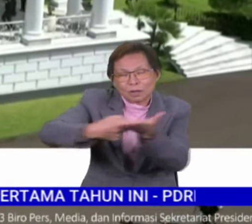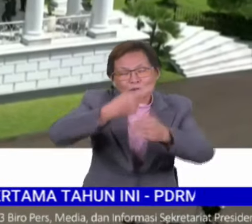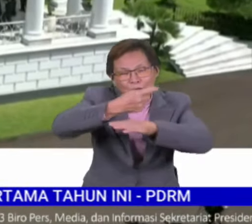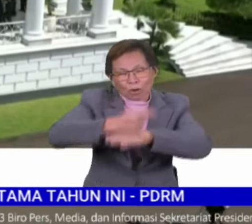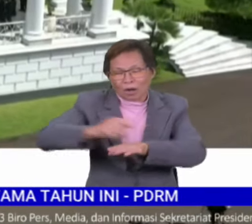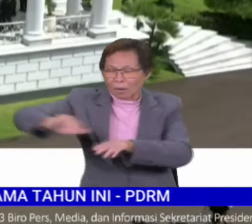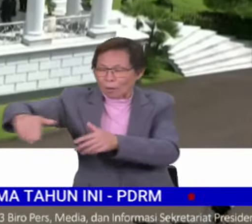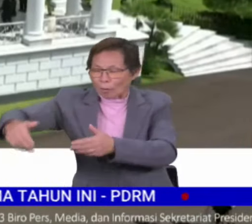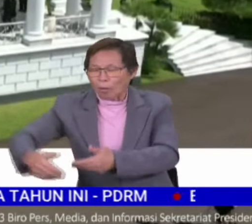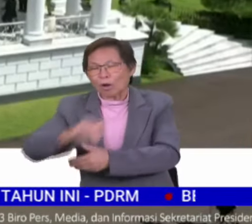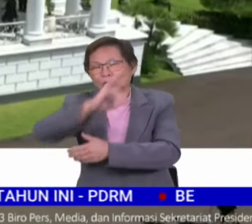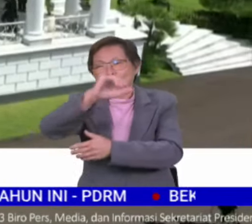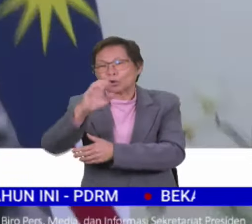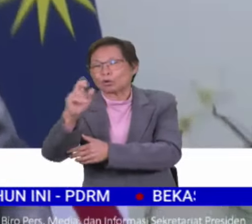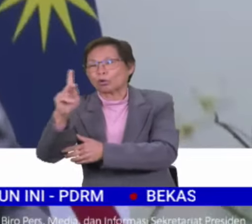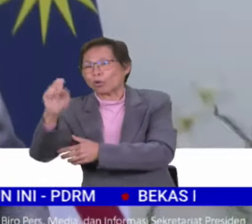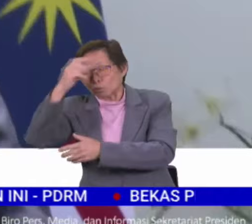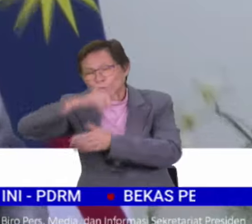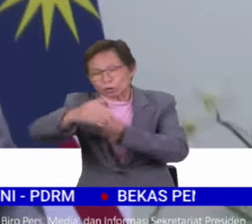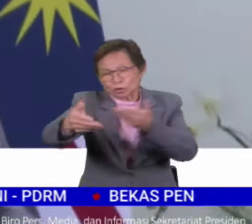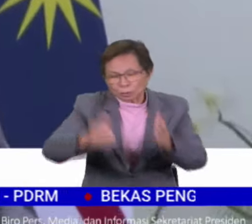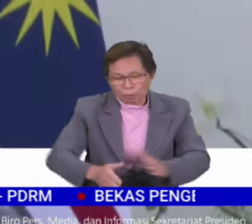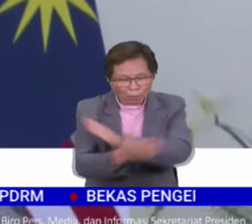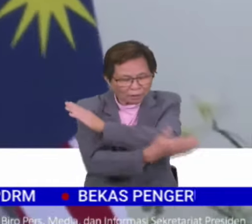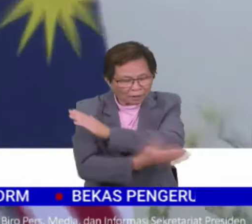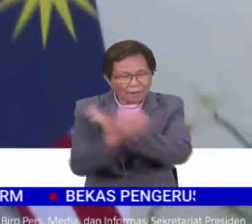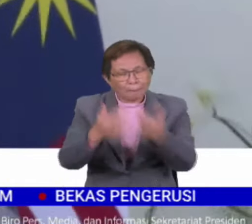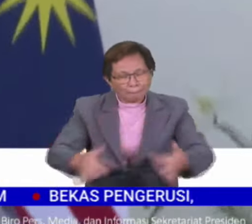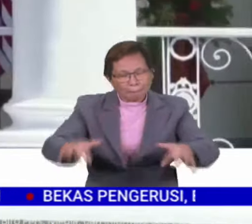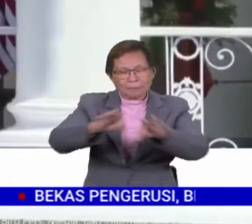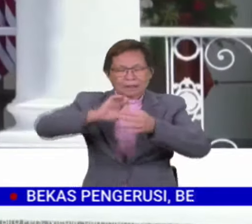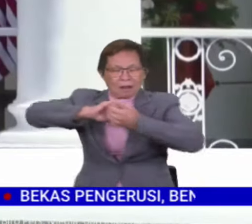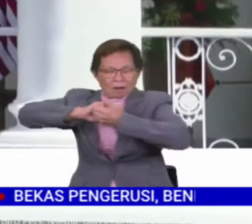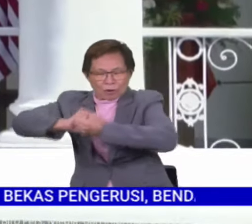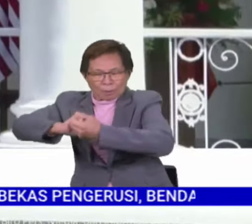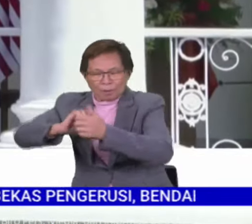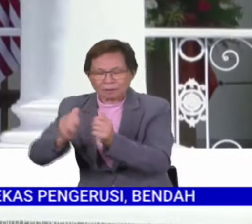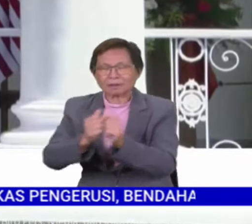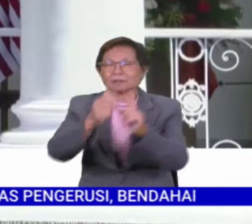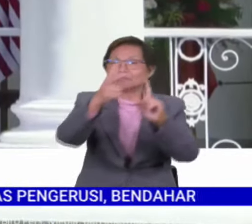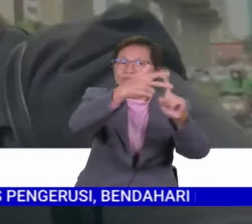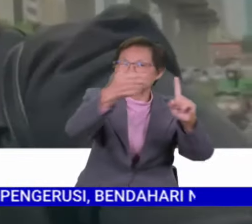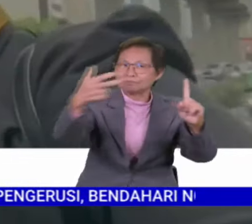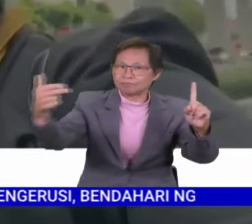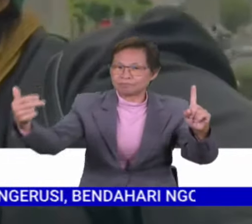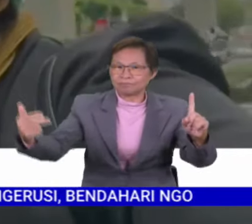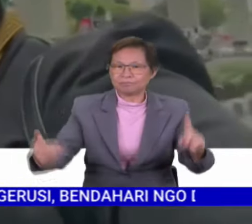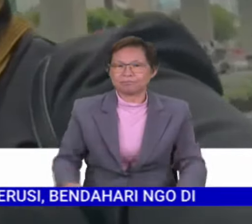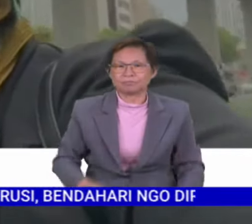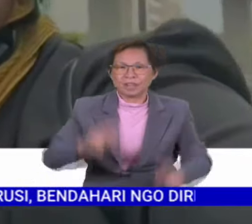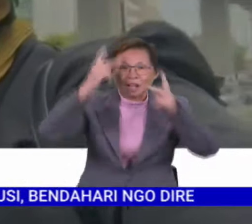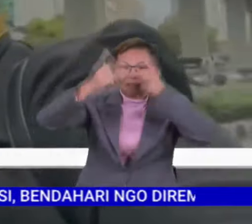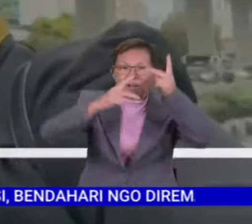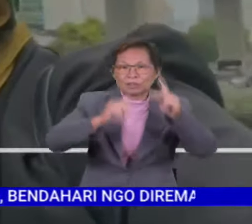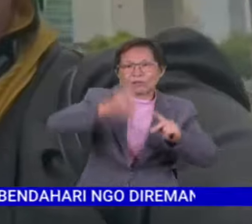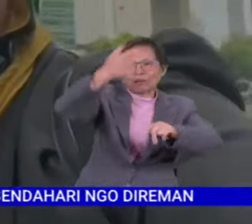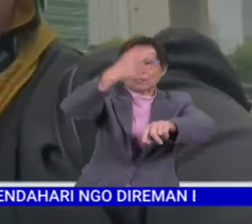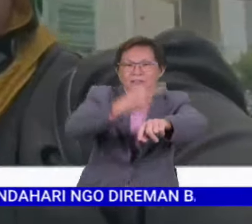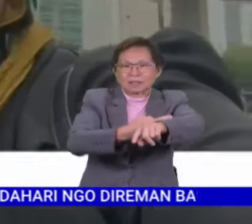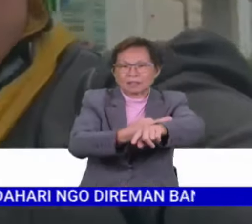yang diperkenalkan Jokowi untuk tetamu negara yang penting dan rapat dengan Indonesia. Lawatan sulung Datuk Seri